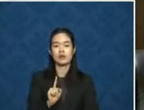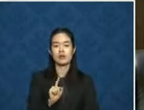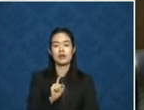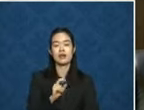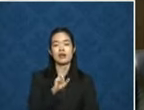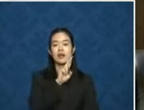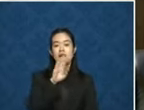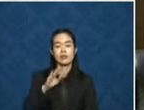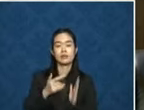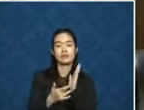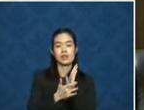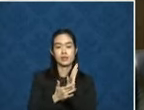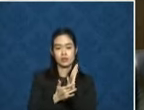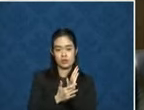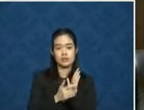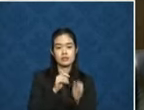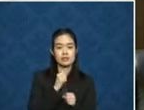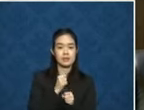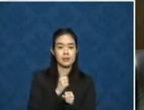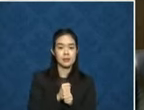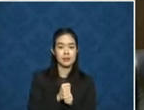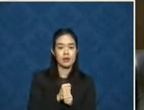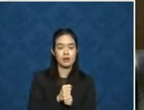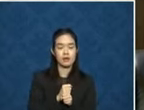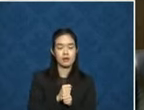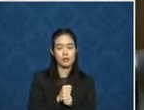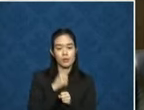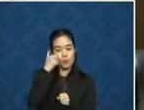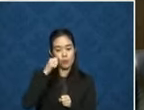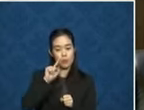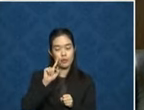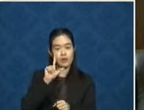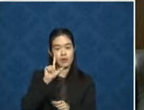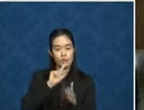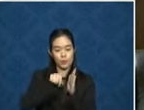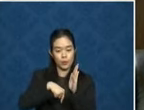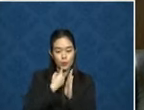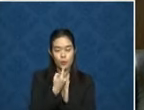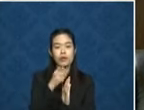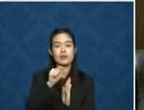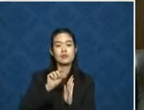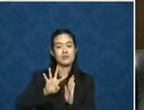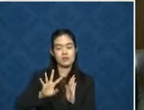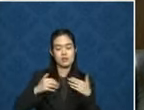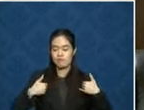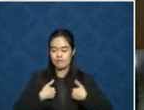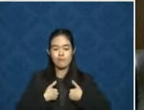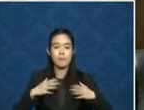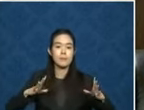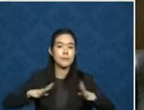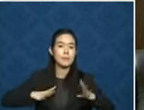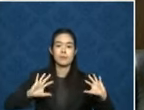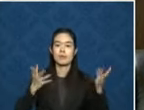ลยีนั้นสามารถทำงานได้24ชั่วโมง7วันโดยไม่รู้จักเหน็ดเหนื่อยถ้าหากว่ามีการเมนเทนแนนซ์ที่ดีครับหรือ